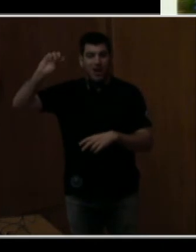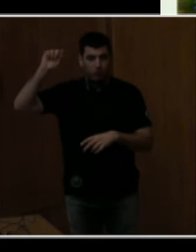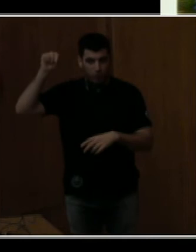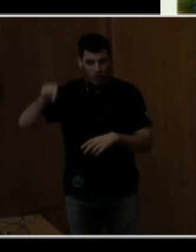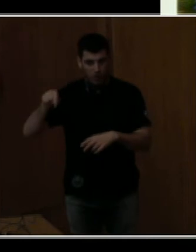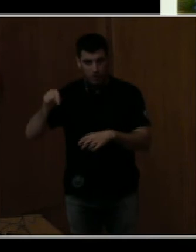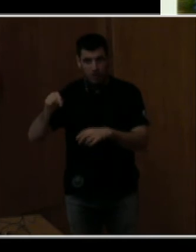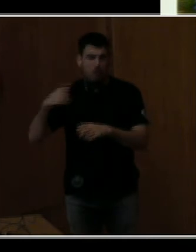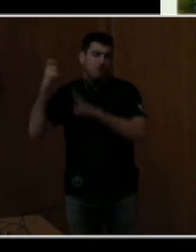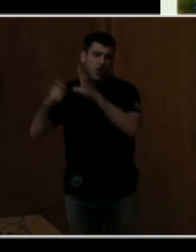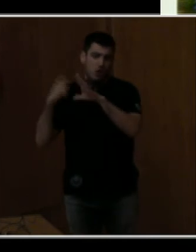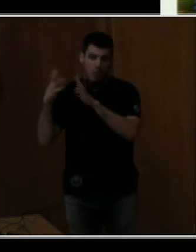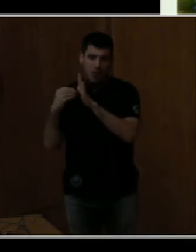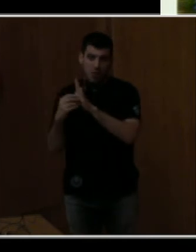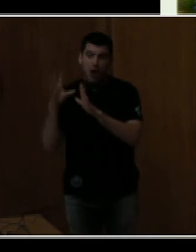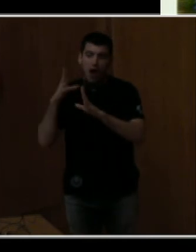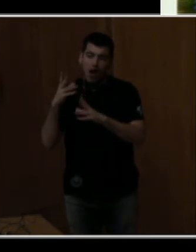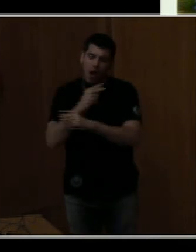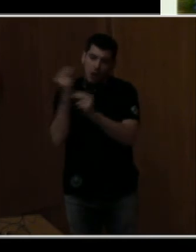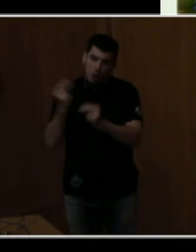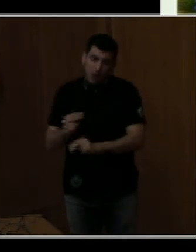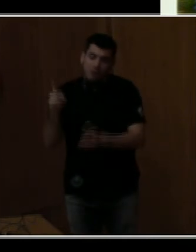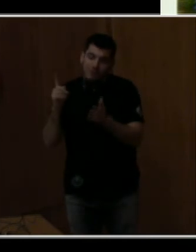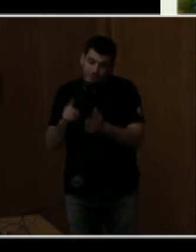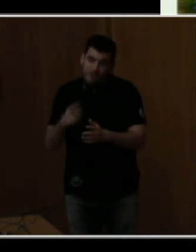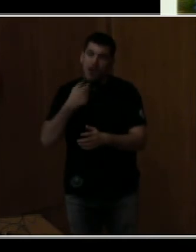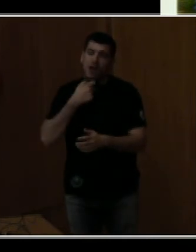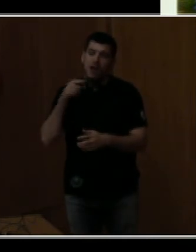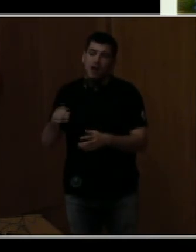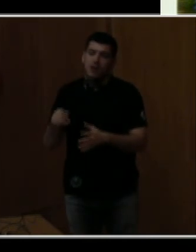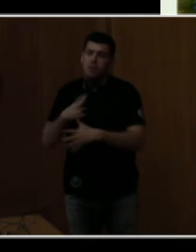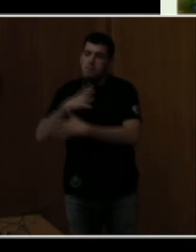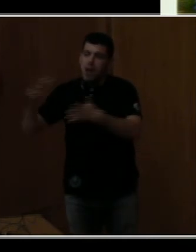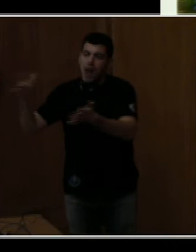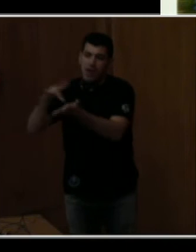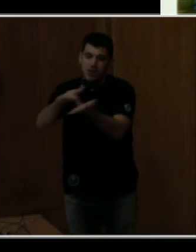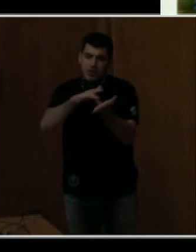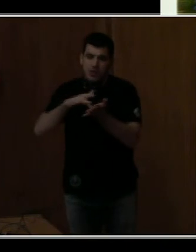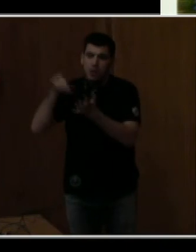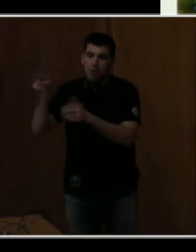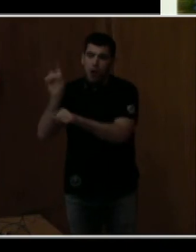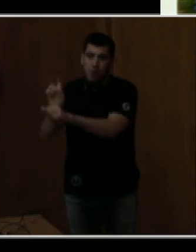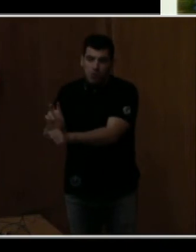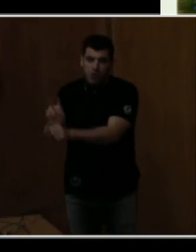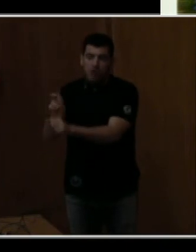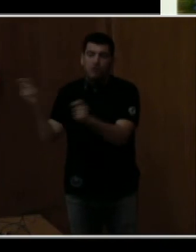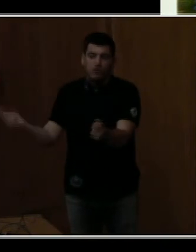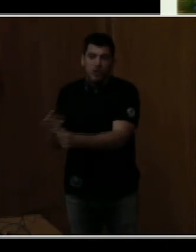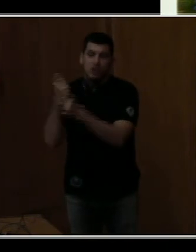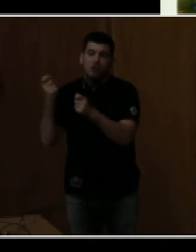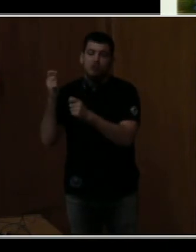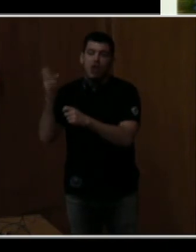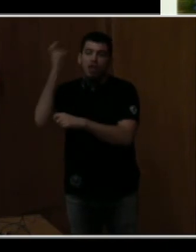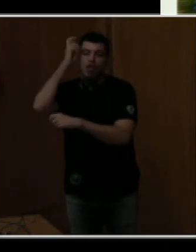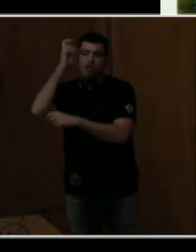Αυτό δημιούργησε τις ανάγκες να δημιουργηθούν μεγάλα υπολογιστικά κέντρα που είτε αποθηκεύουν είτε διαχειρίζονται δεδομένα. Εδώ σας έχω δύο